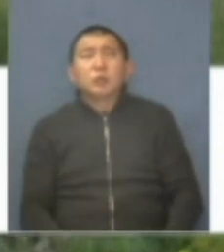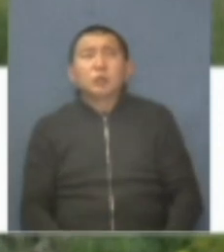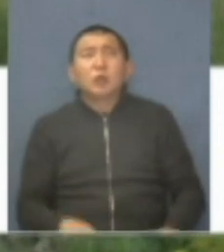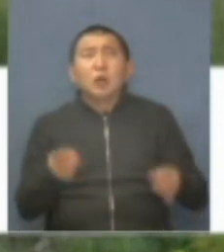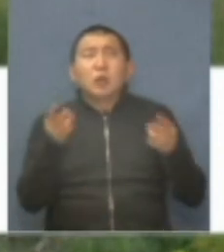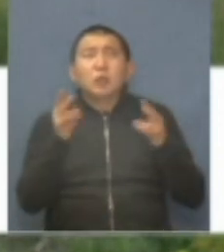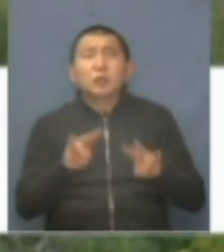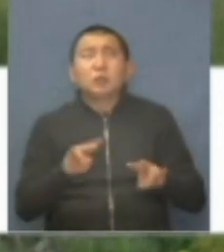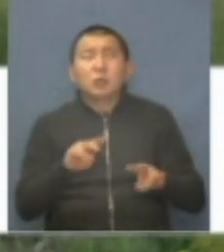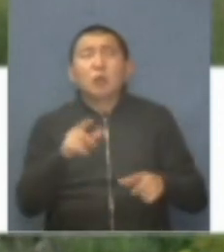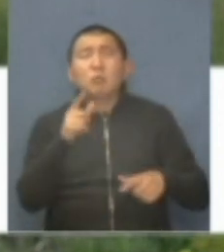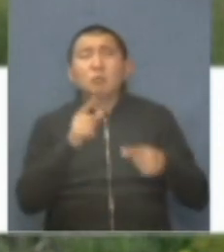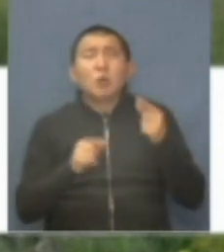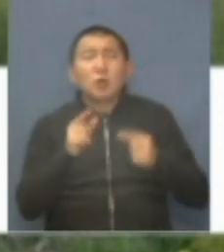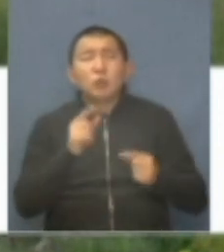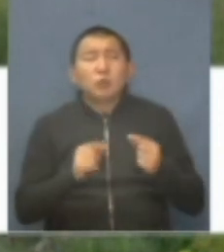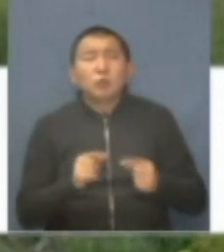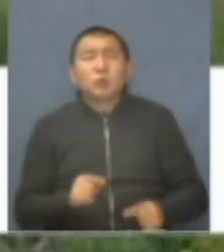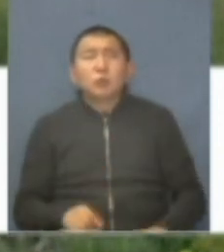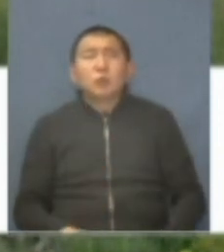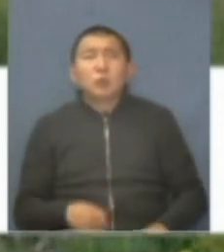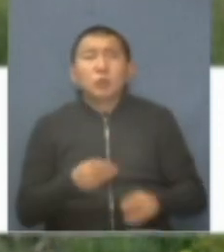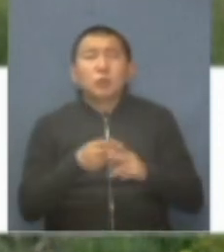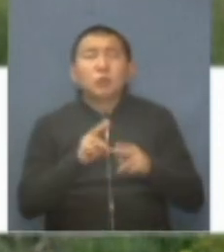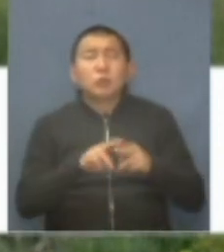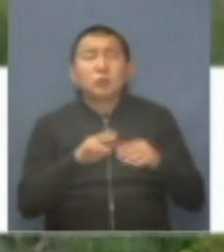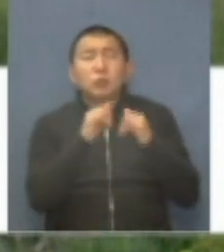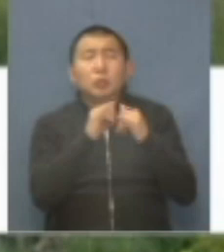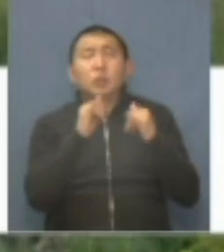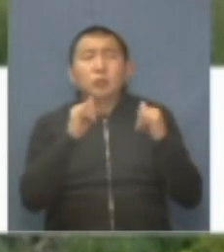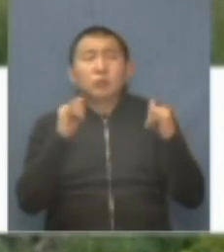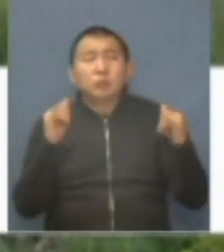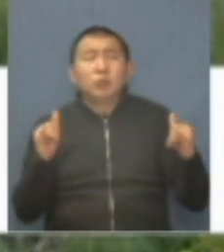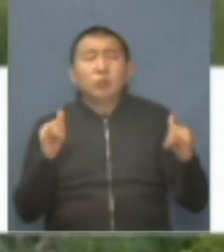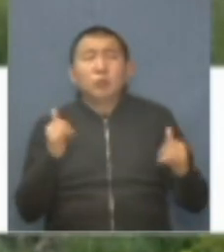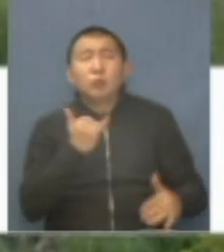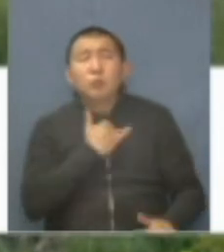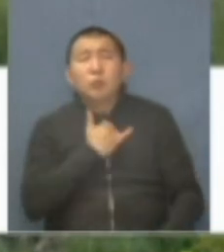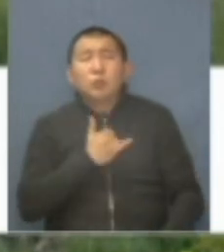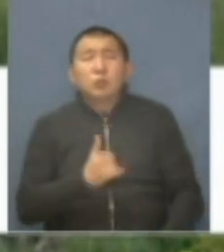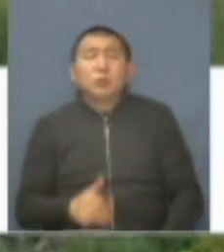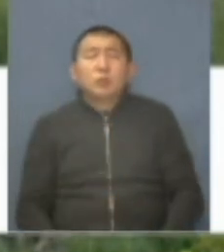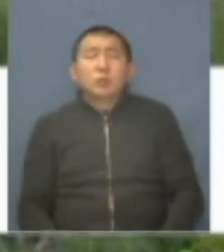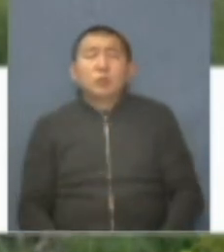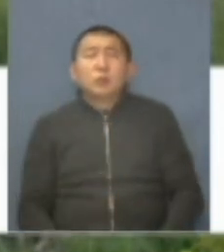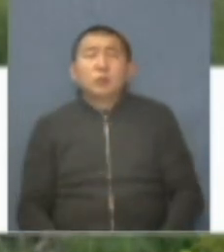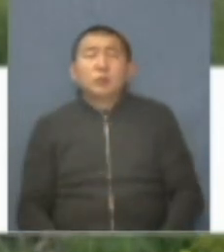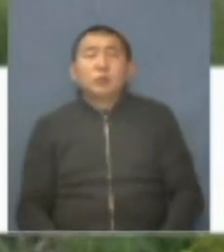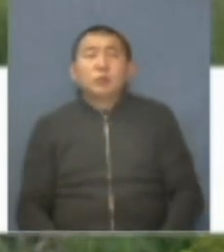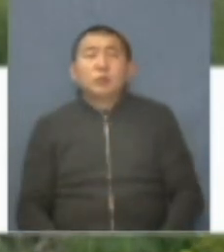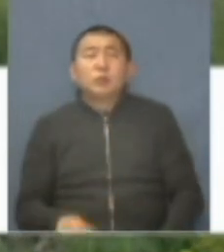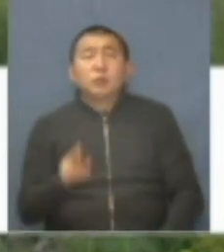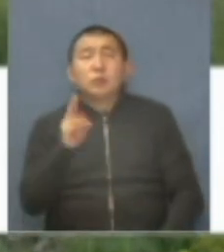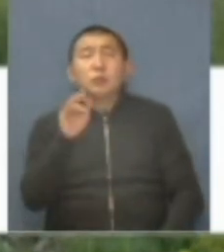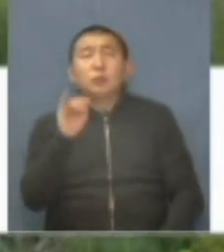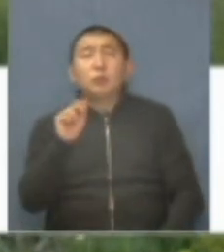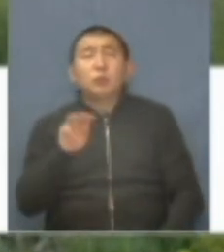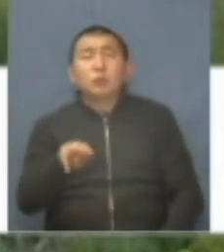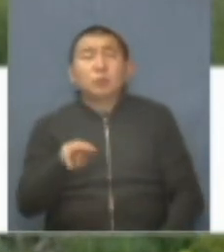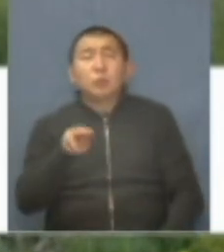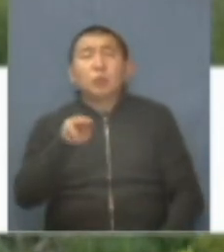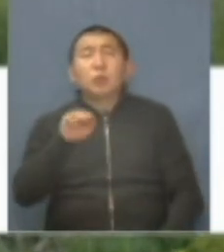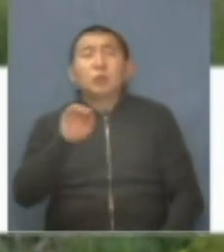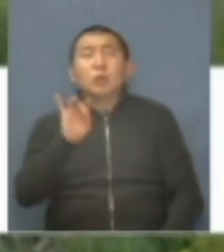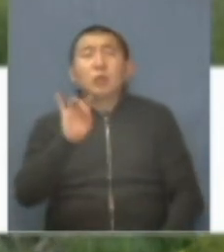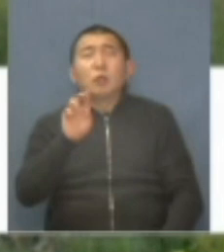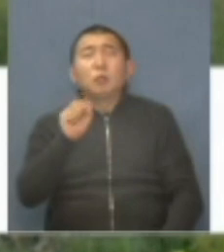поголовье молочного направления. И это разводим. Мясной скот разводится у нас в Куршумском районе, Тарватайском,